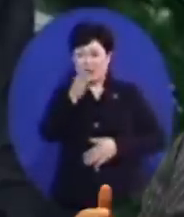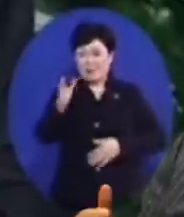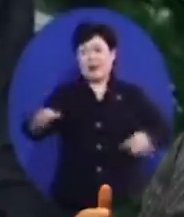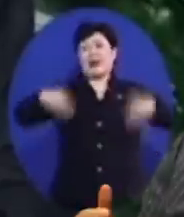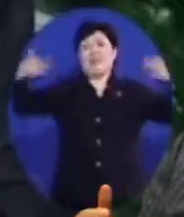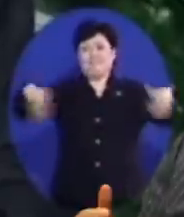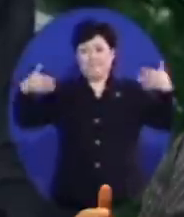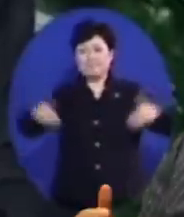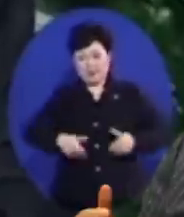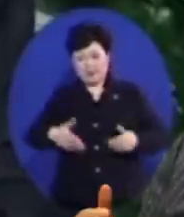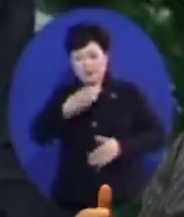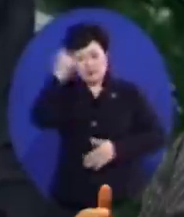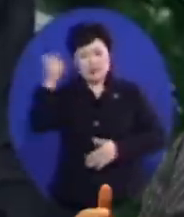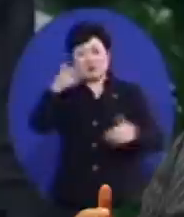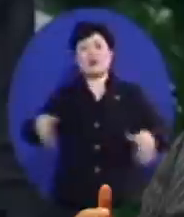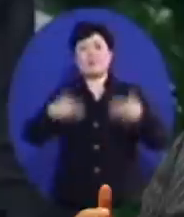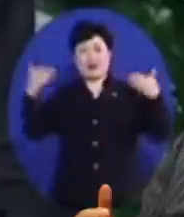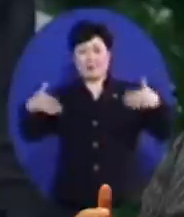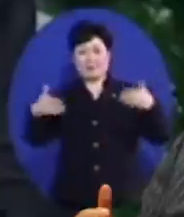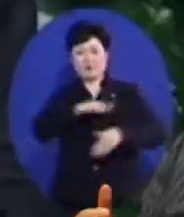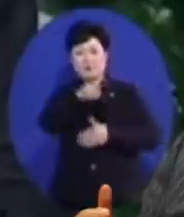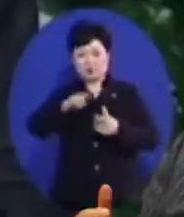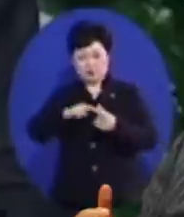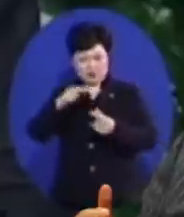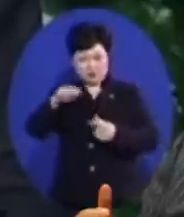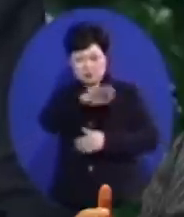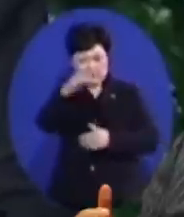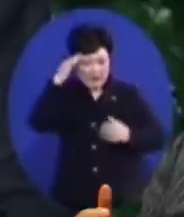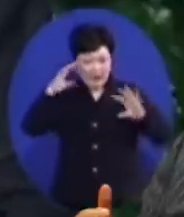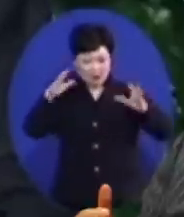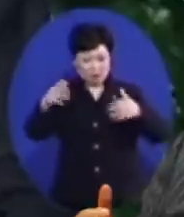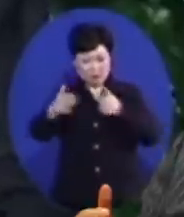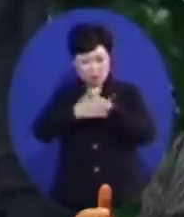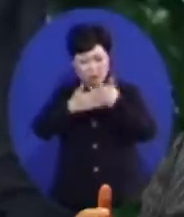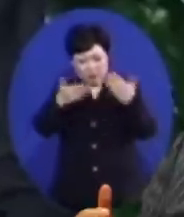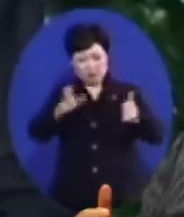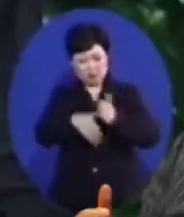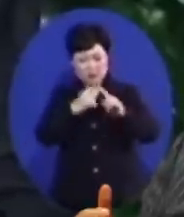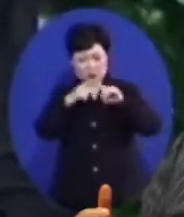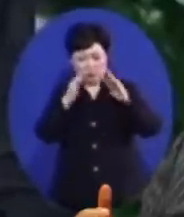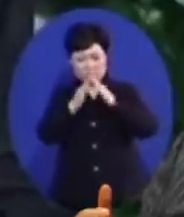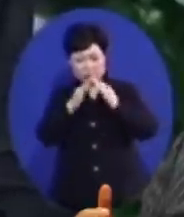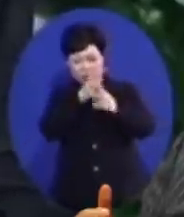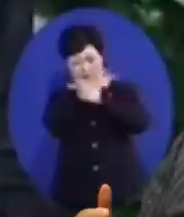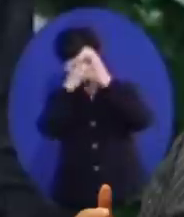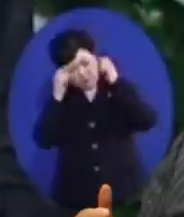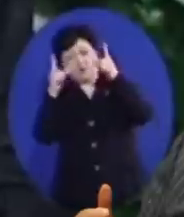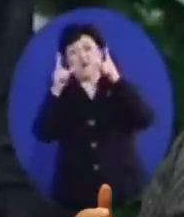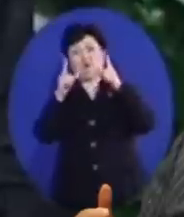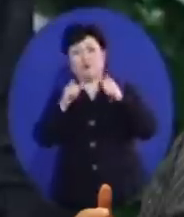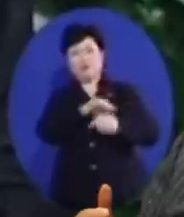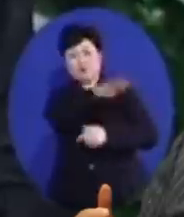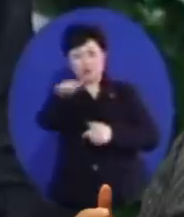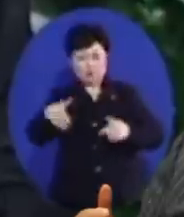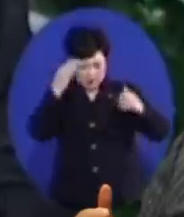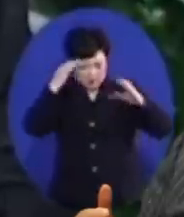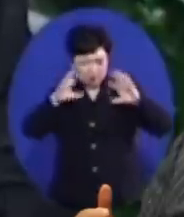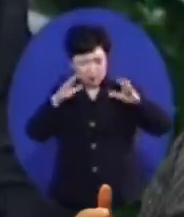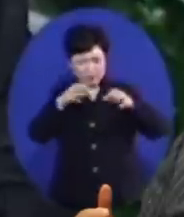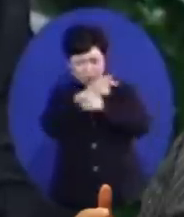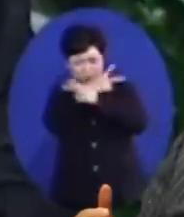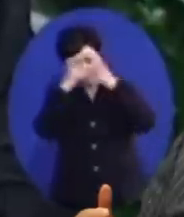타야지. 하나님이 성령이 우리 한국에 역사할 때 교회도 잠에서 깨어나고 우리 국민들도 잠에서